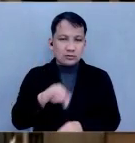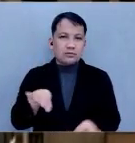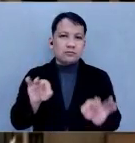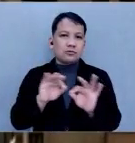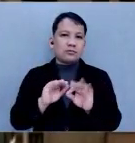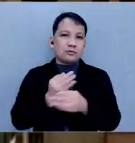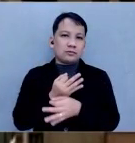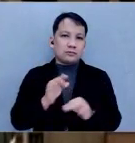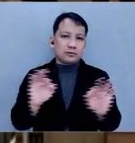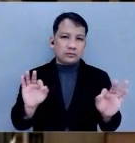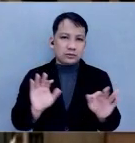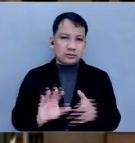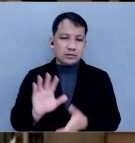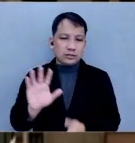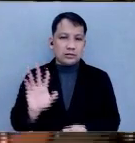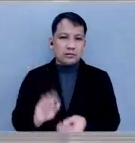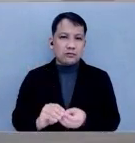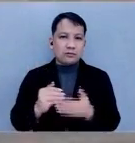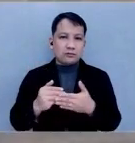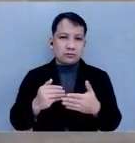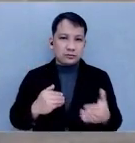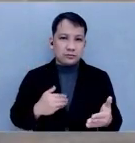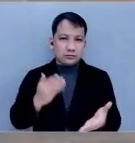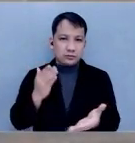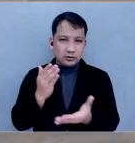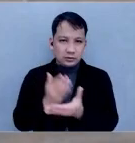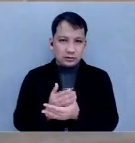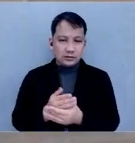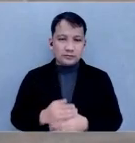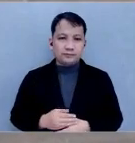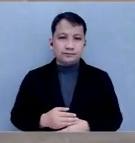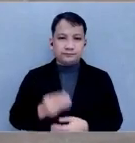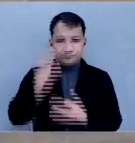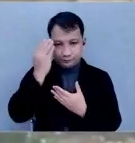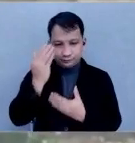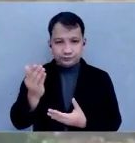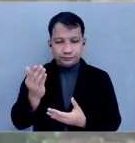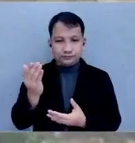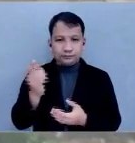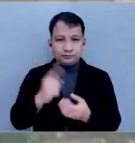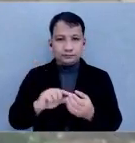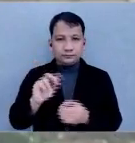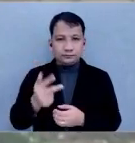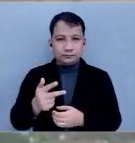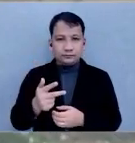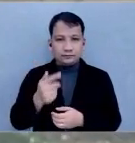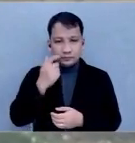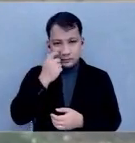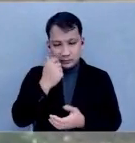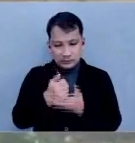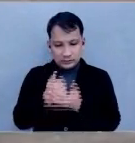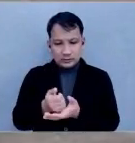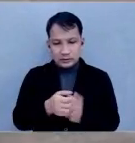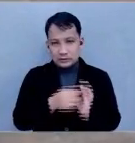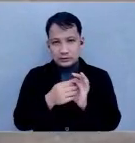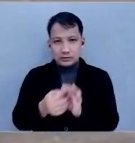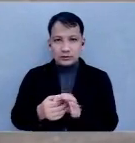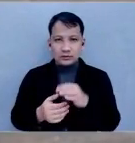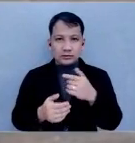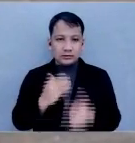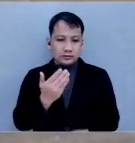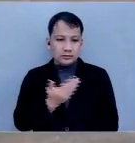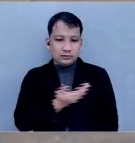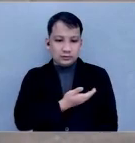mga hostage bago ang usapin ng ceasefire. Sa ngayon, dumating na ang ikatlong bugso ng ayuda sa mga residente sa Gaza. Wala